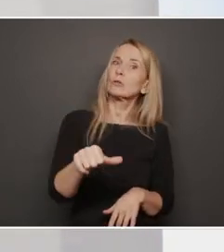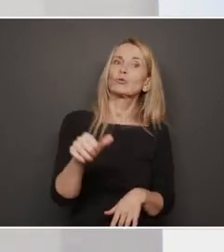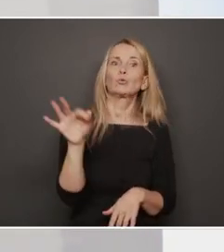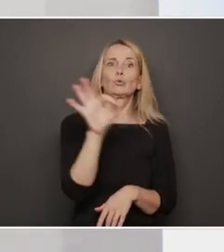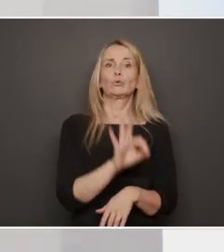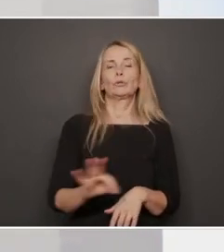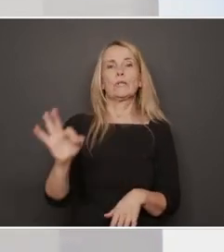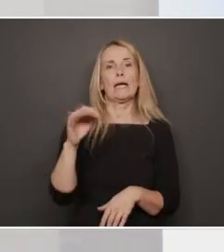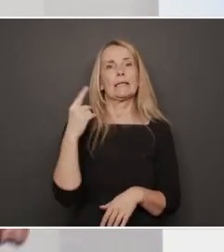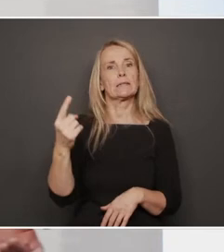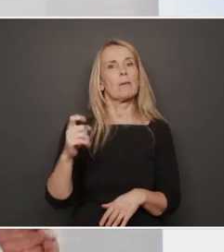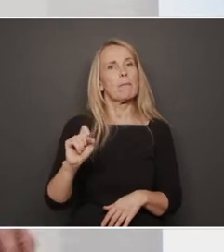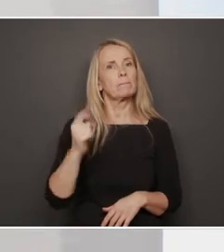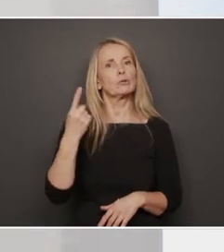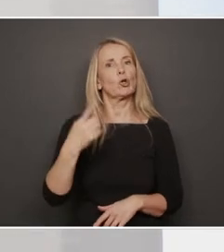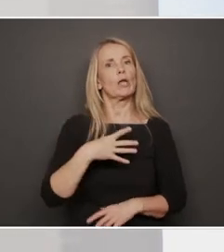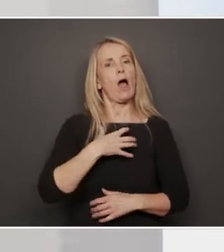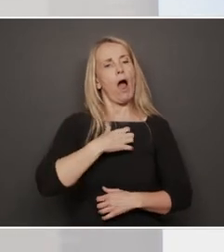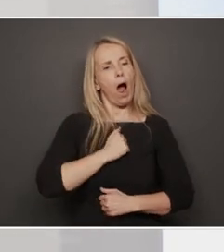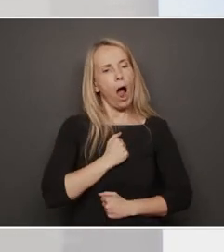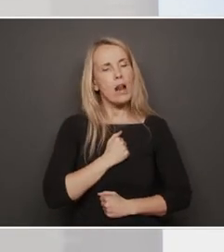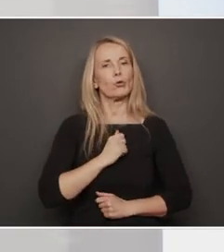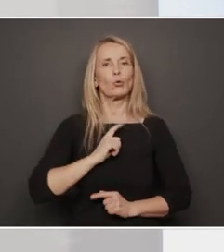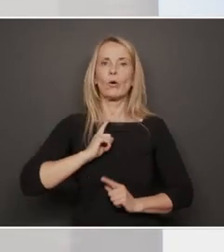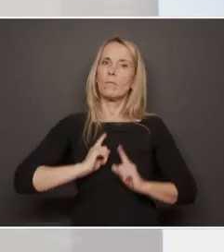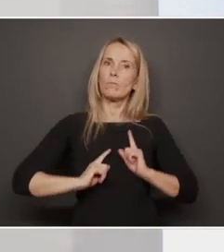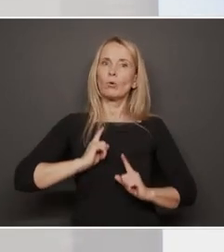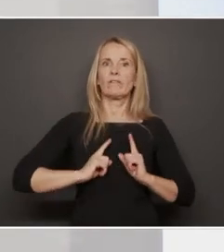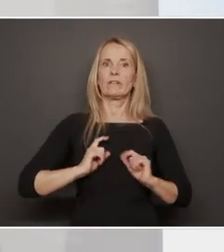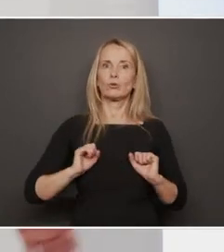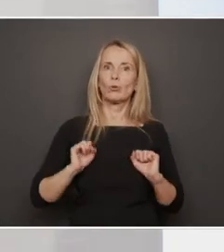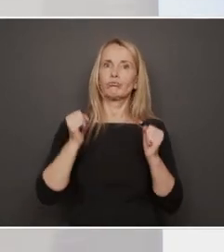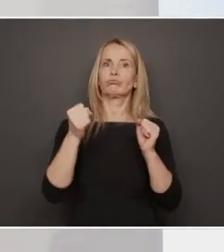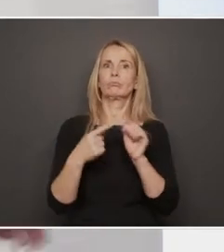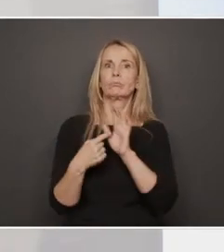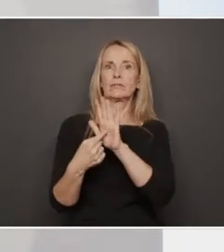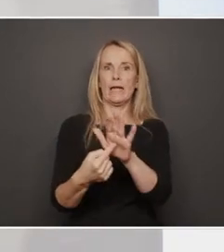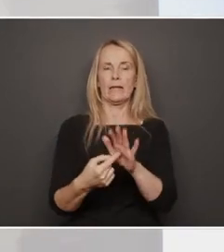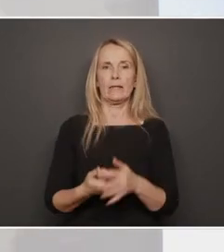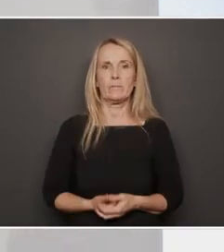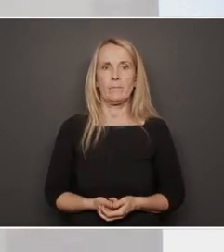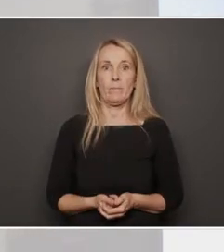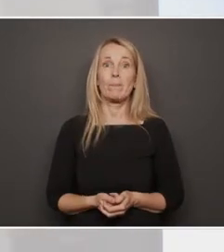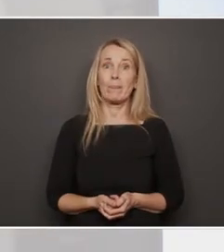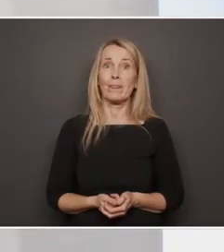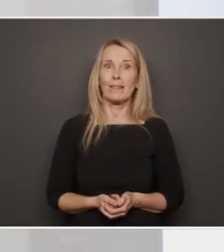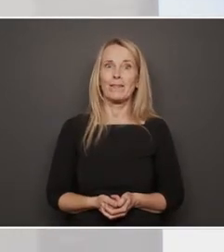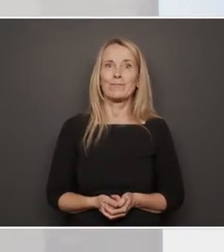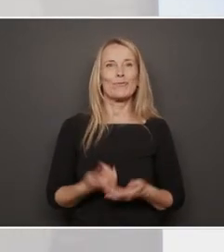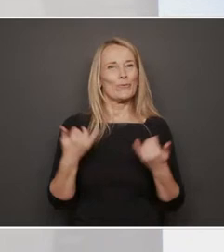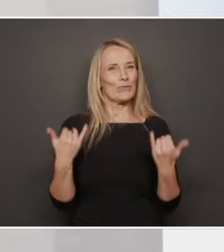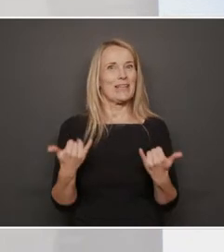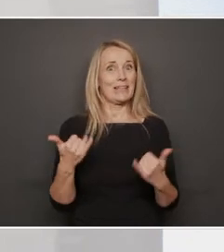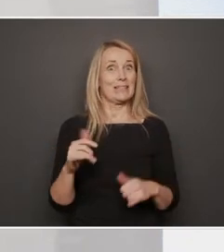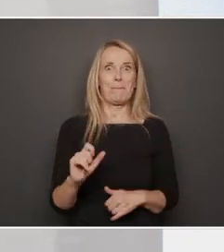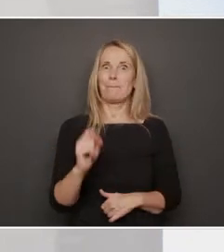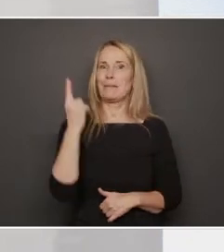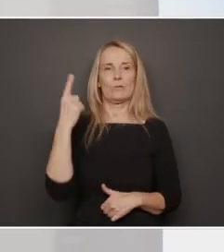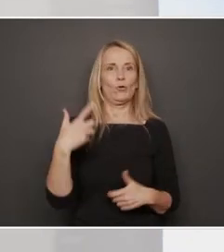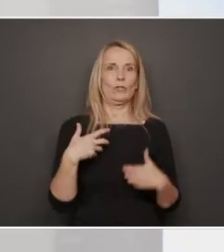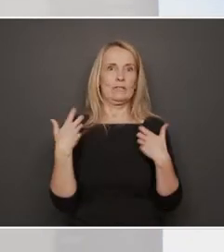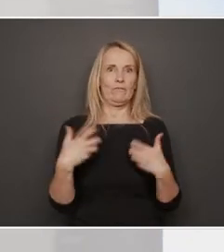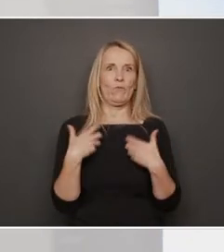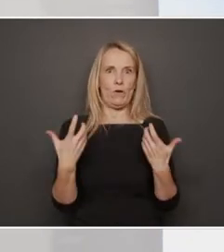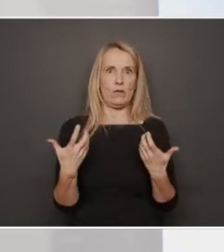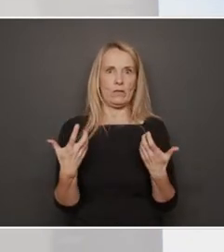das Engagement und die Haltung dieser Unternehmen. Ja, und es freut mich jetzt ganz besonders,